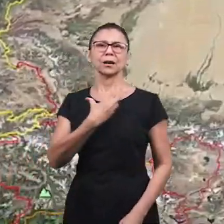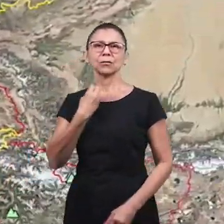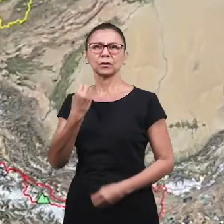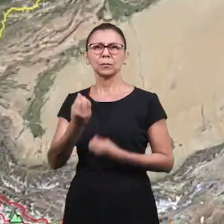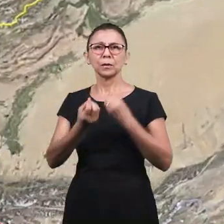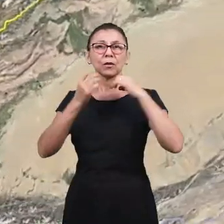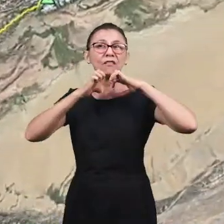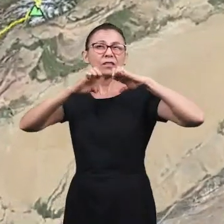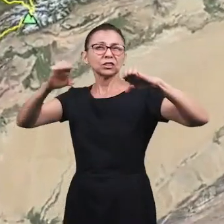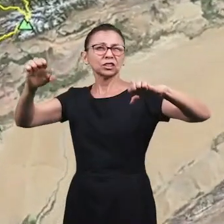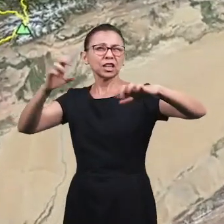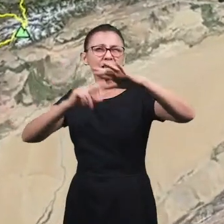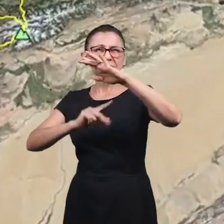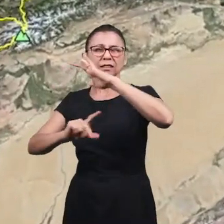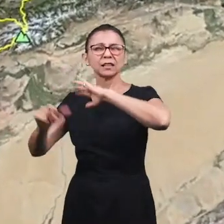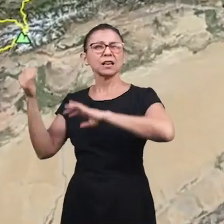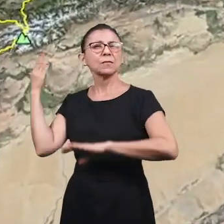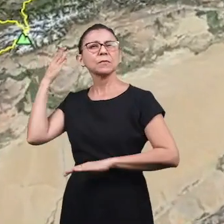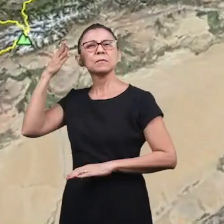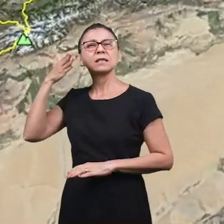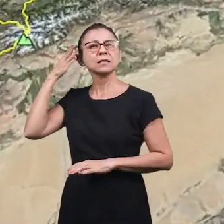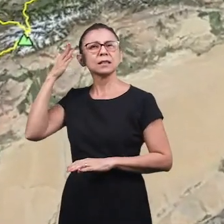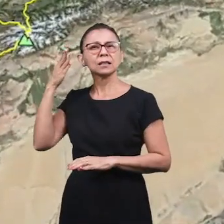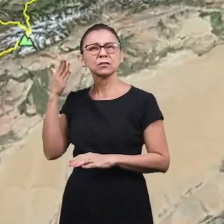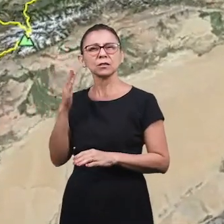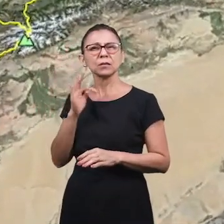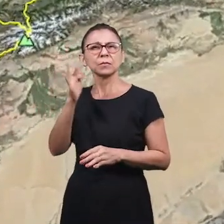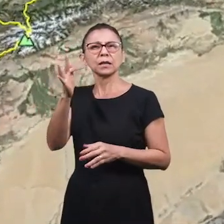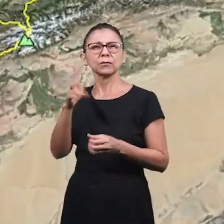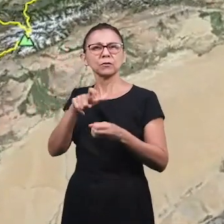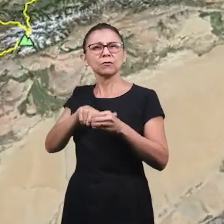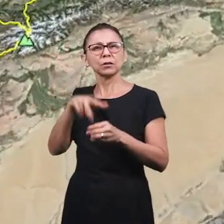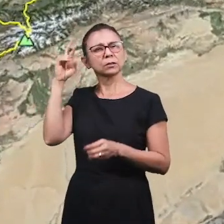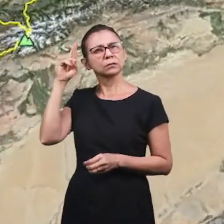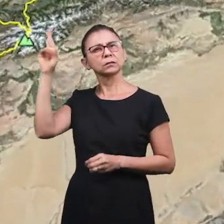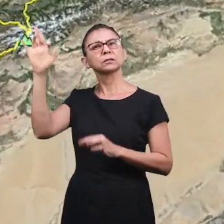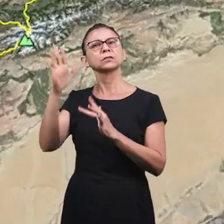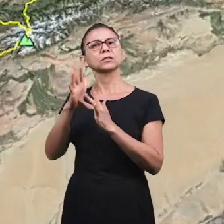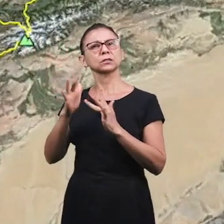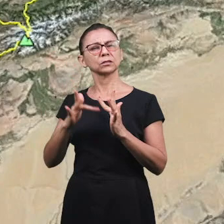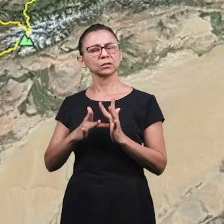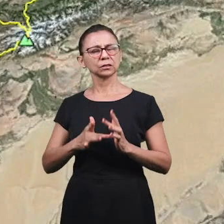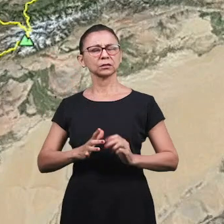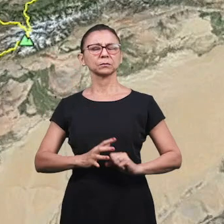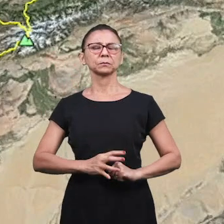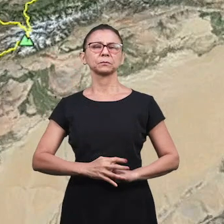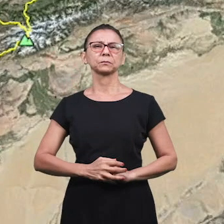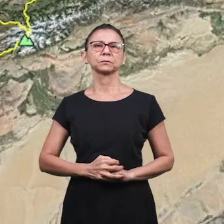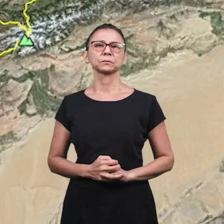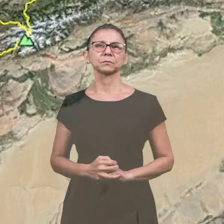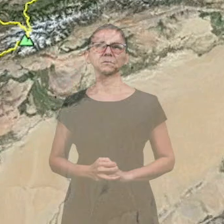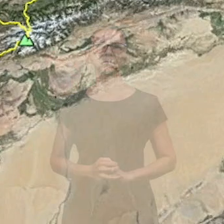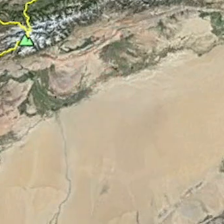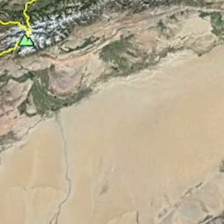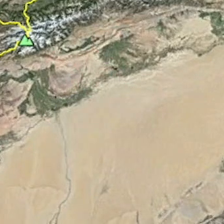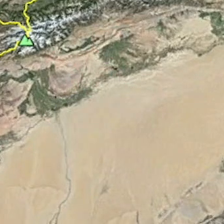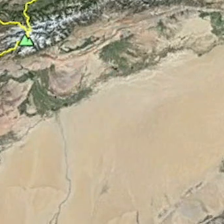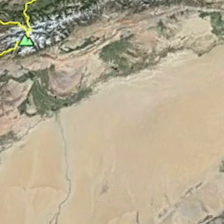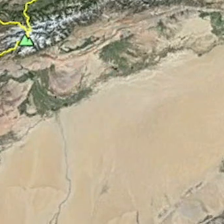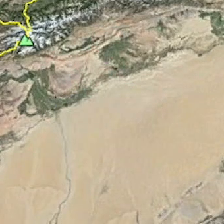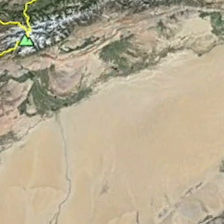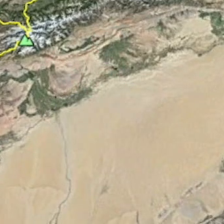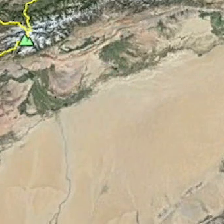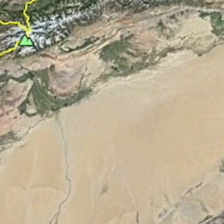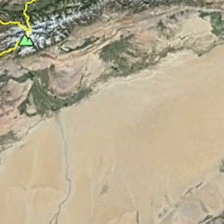l'Évangile éternel et par le message imminent du Seigneur Jésus. Do Senhor Jesus.